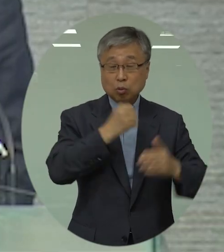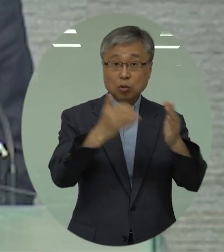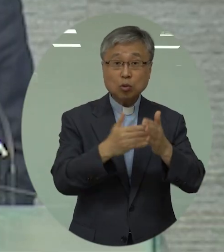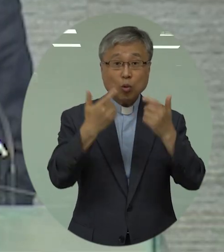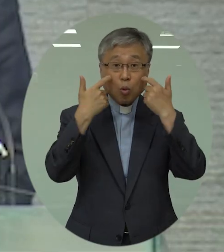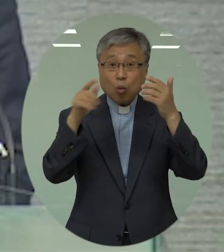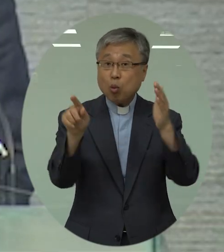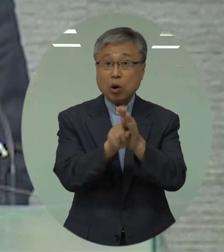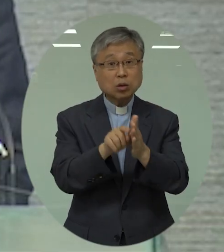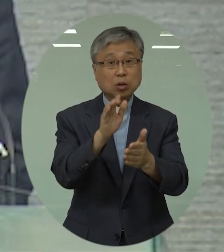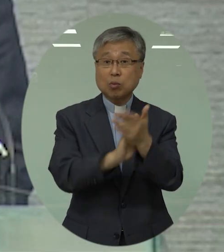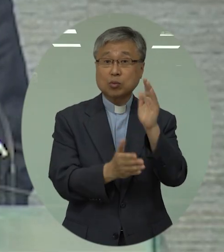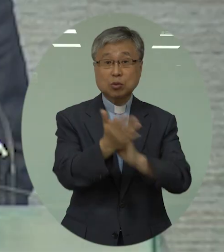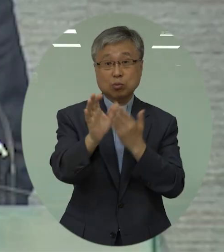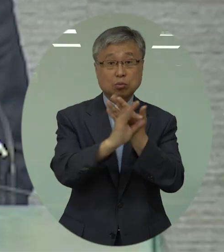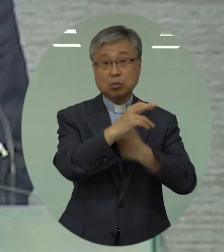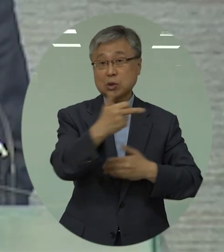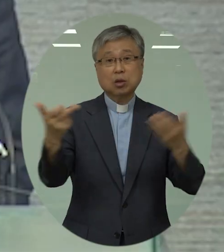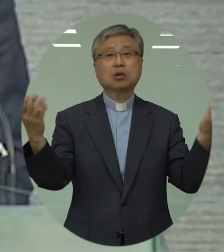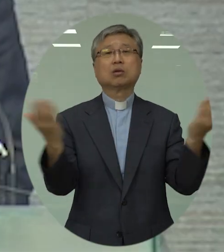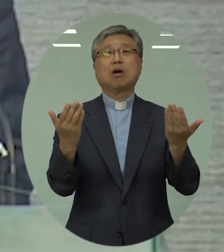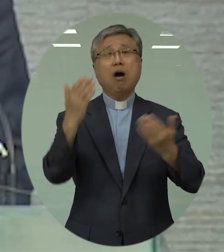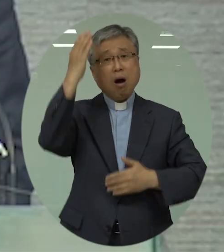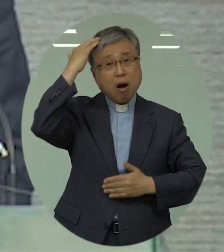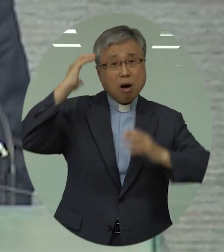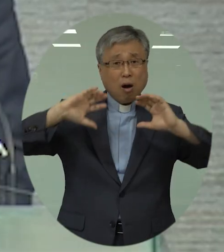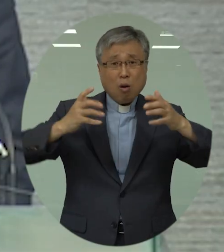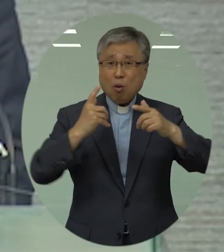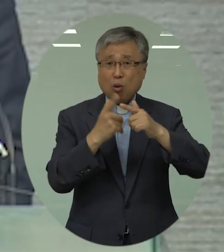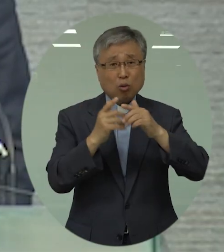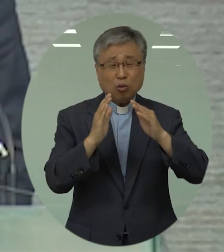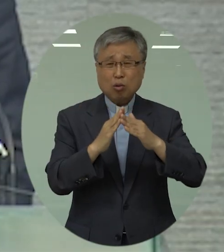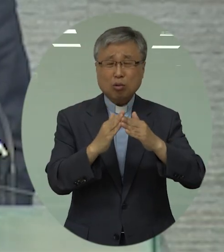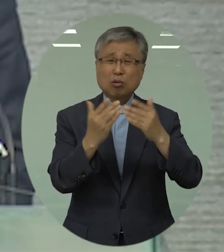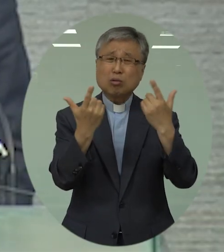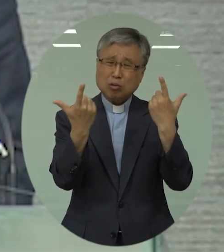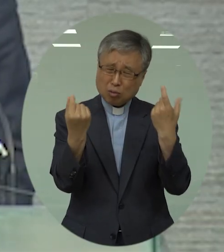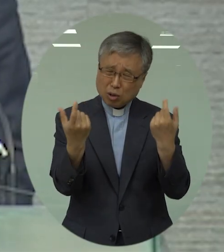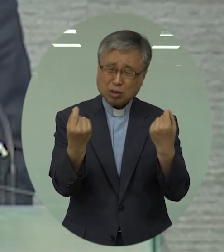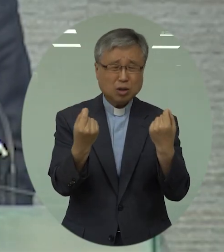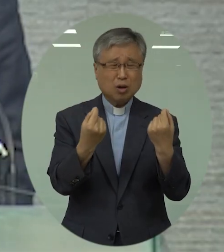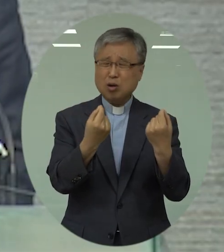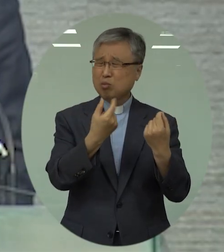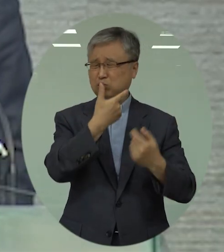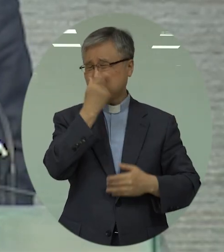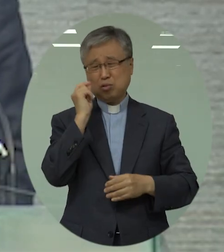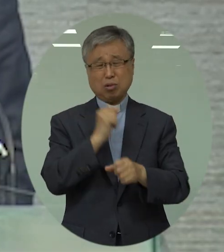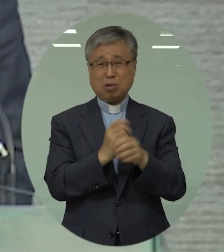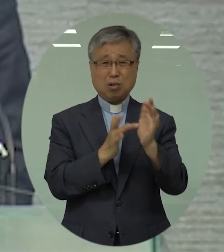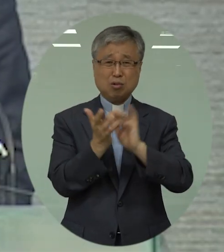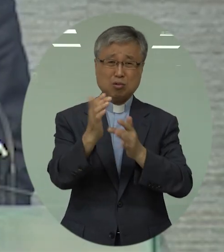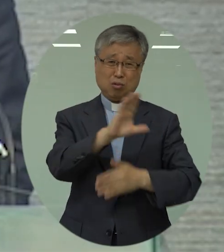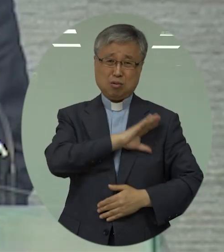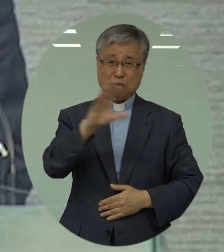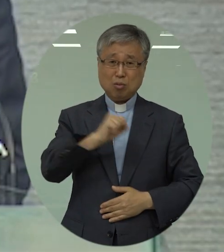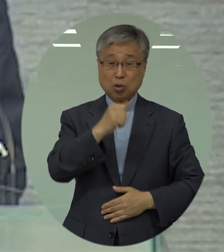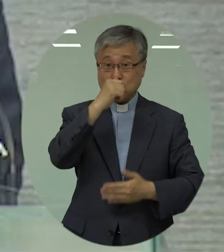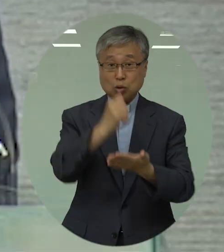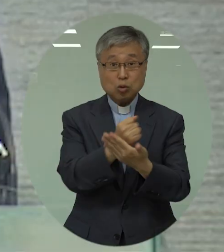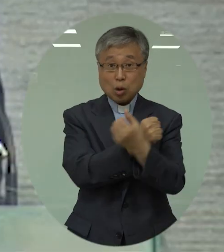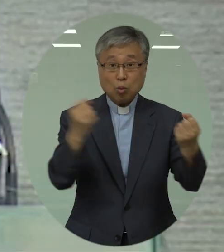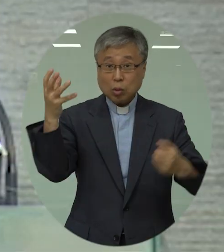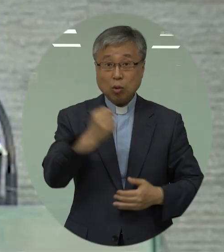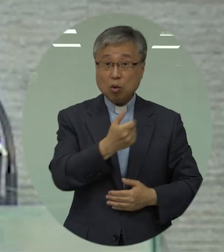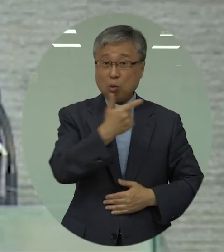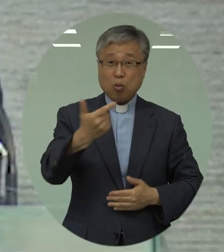확신 없으면 이거 큰일 아니에요. 한국교회 기초가 그만큼 부실한 거예요. 사실은. 예수 이름으로 죄사함을 받는